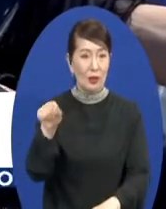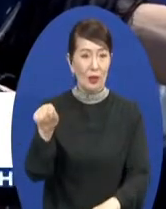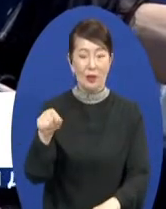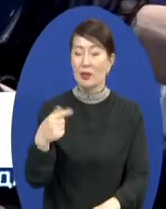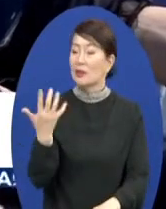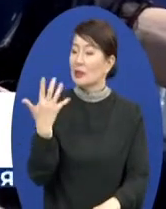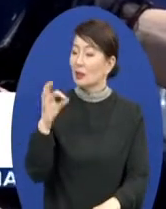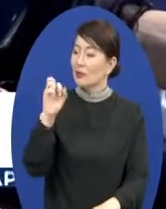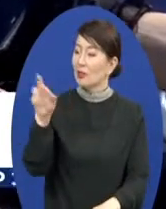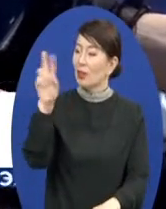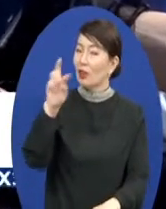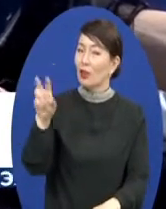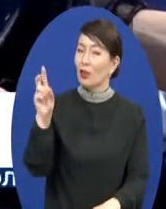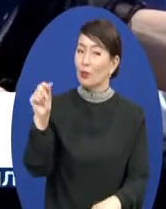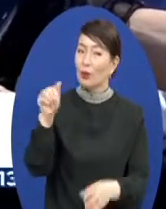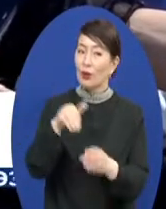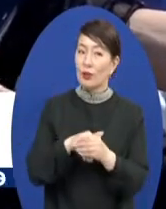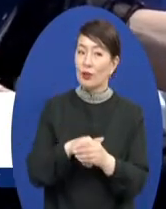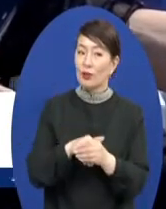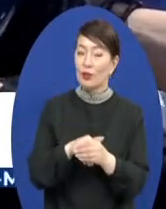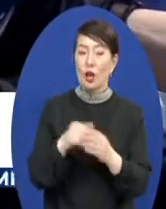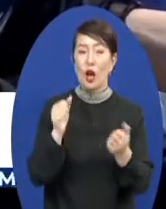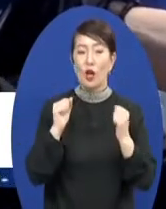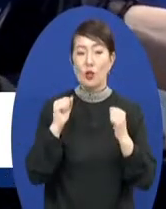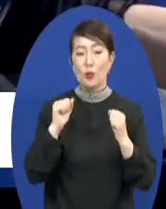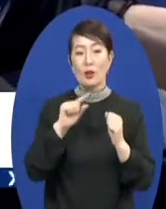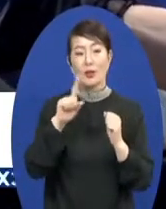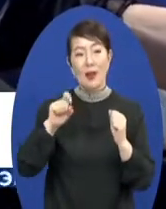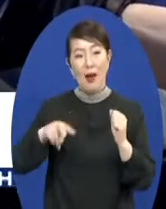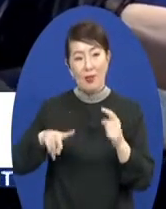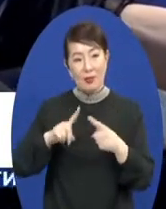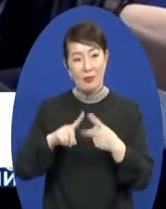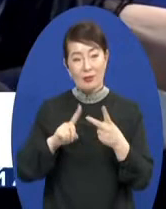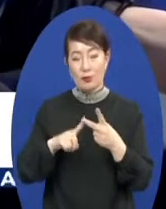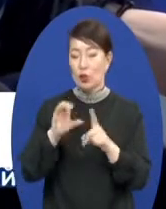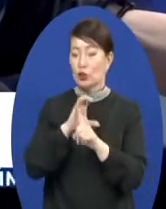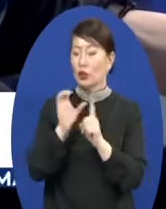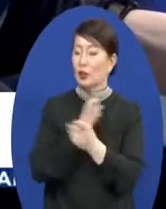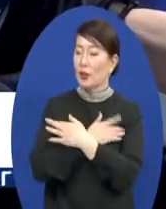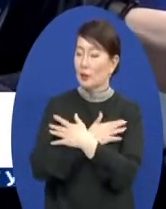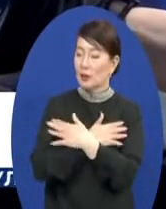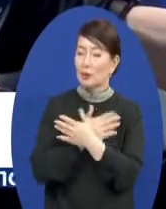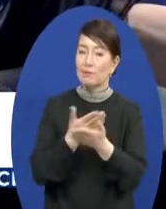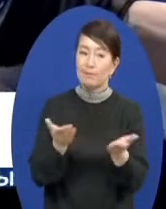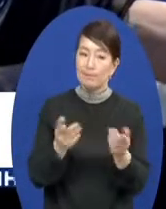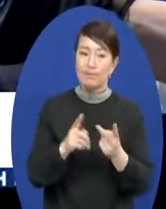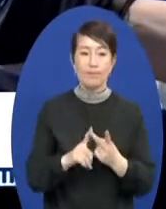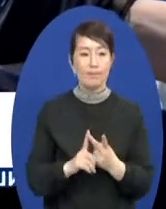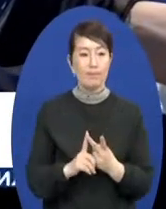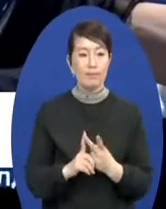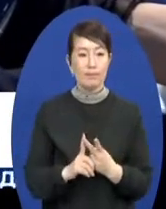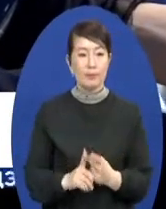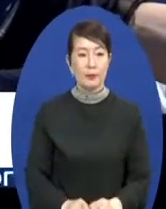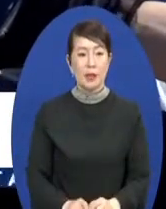сая долларын хөрөнгө оруулалт дотор одоо спорт залаас ахвуулаад, мөн одоо соёл амралтын хүрээлэнгөөс